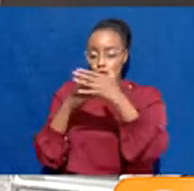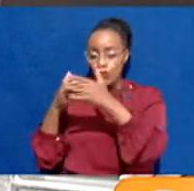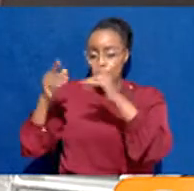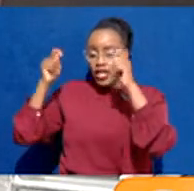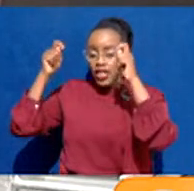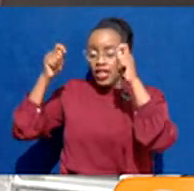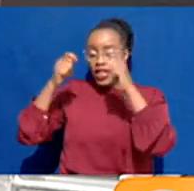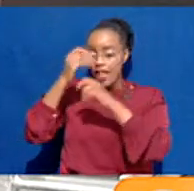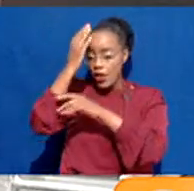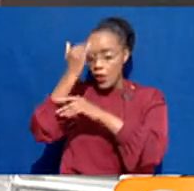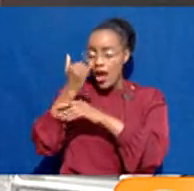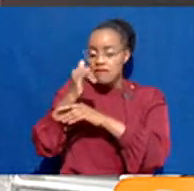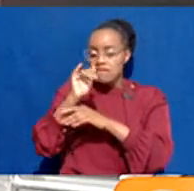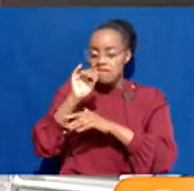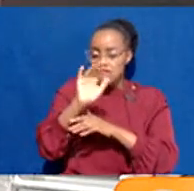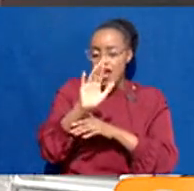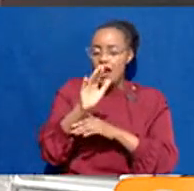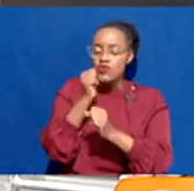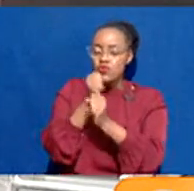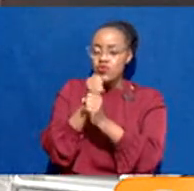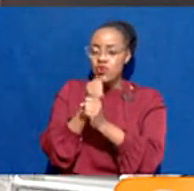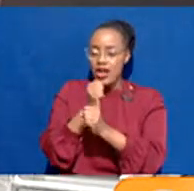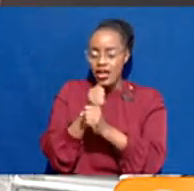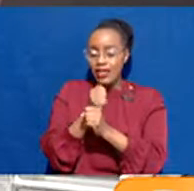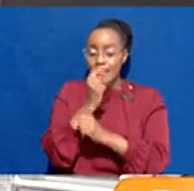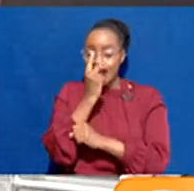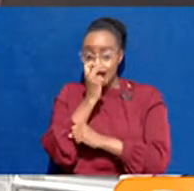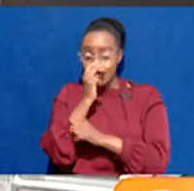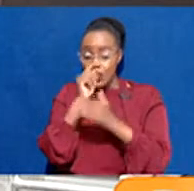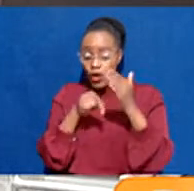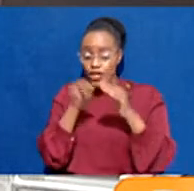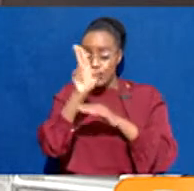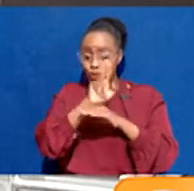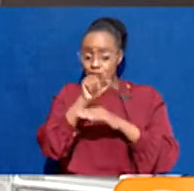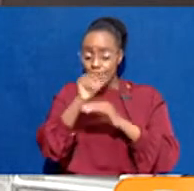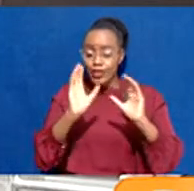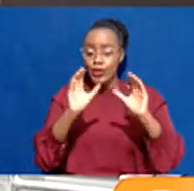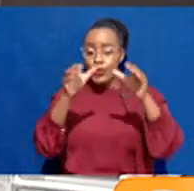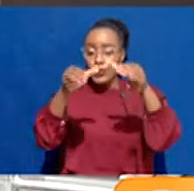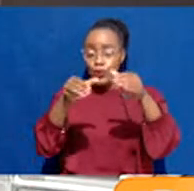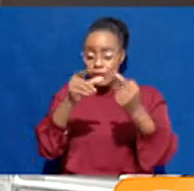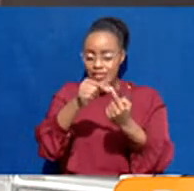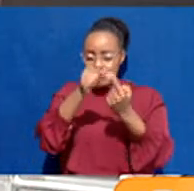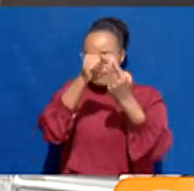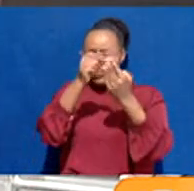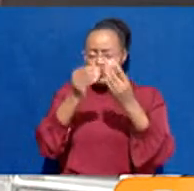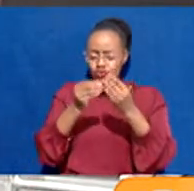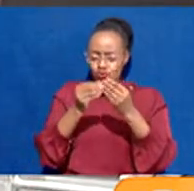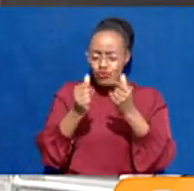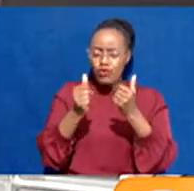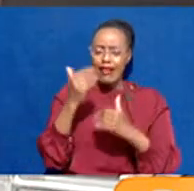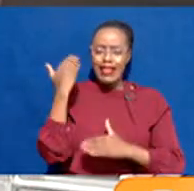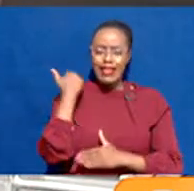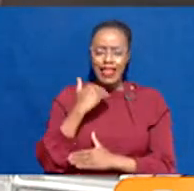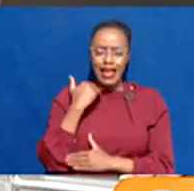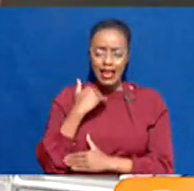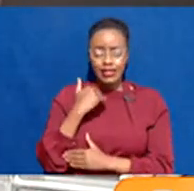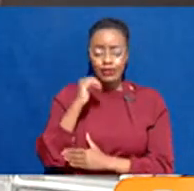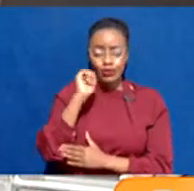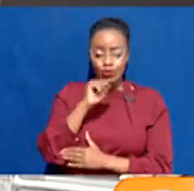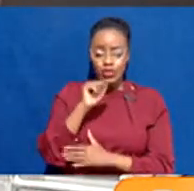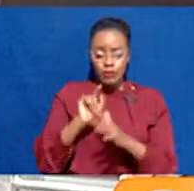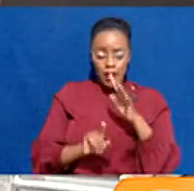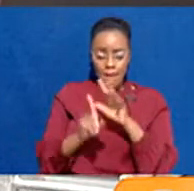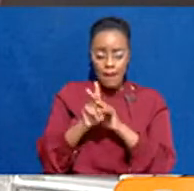na mazoea ya shughuli zao. Aidha, inahofiwa kwamba kutumika kwa vikosi hivyo maalum vya kupambana na uhalifu huenda